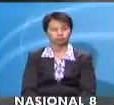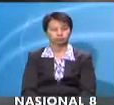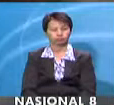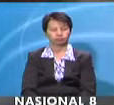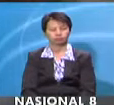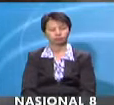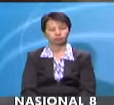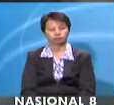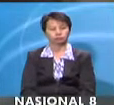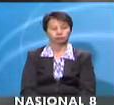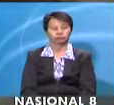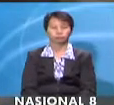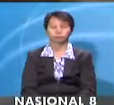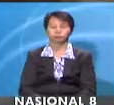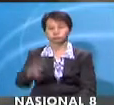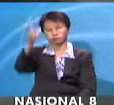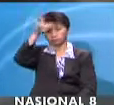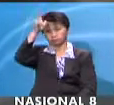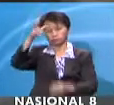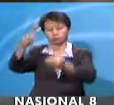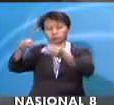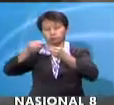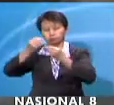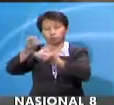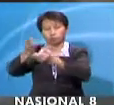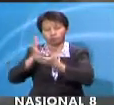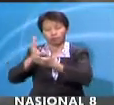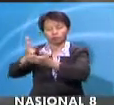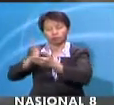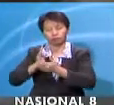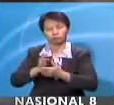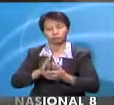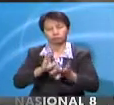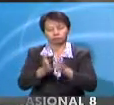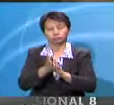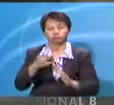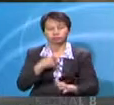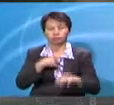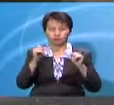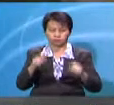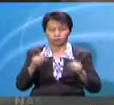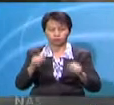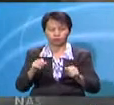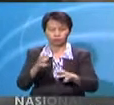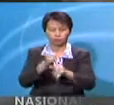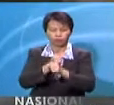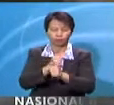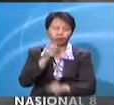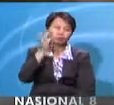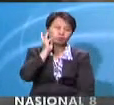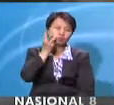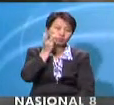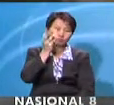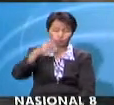Bantuan-bantuan yang diberi oleh kerajaan ini adalah untuk semata-mata untuk membolehkan sektor padi ini, sektor penanaman